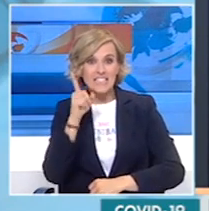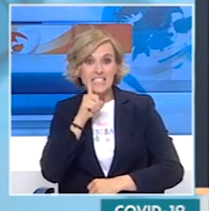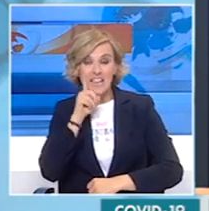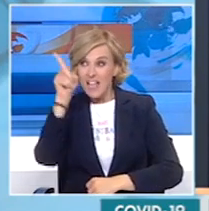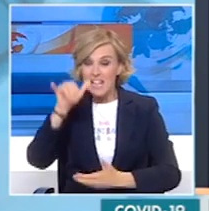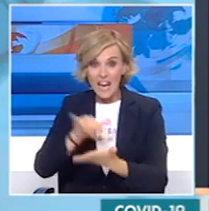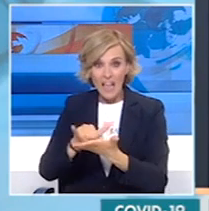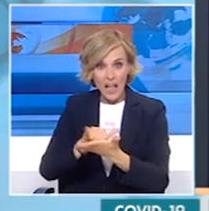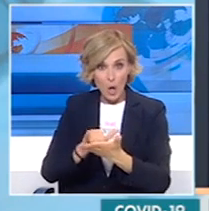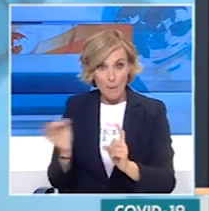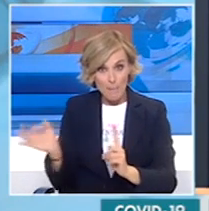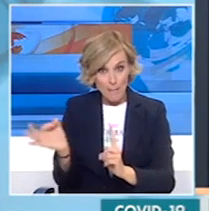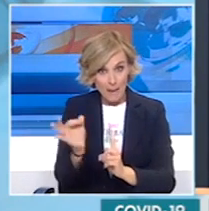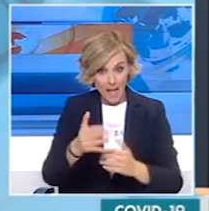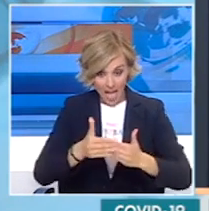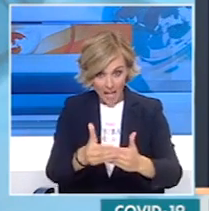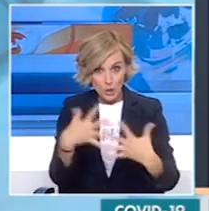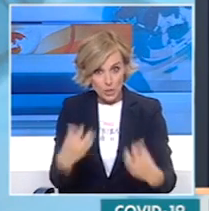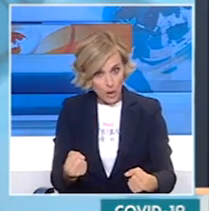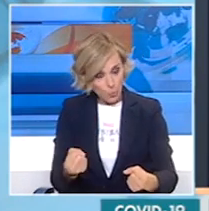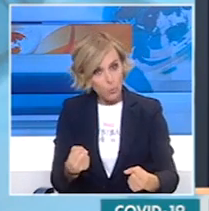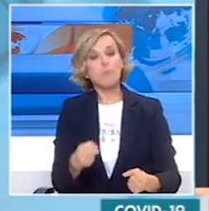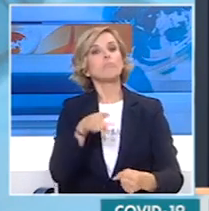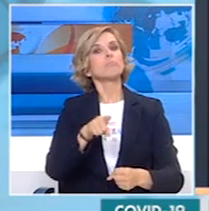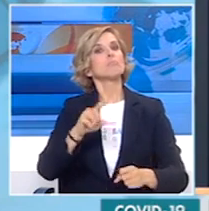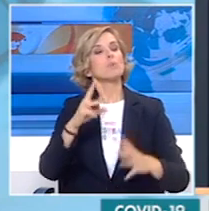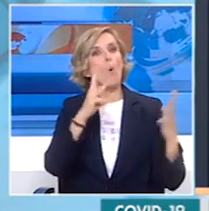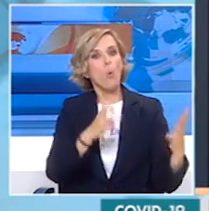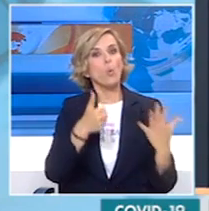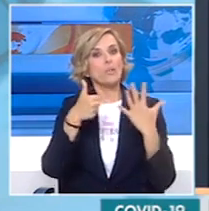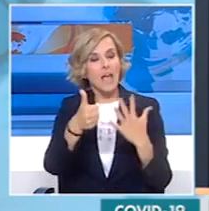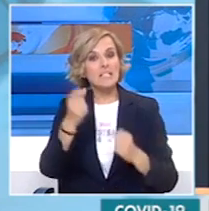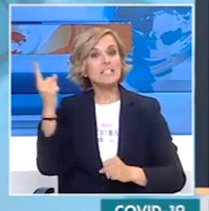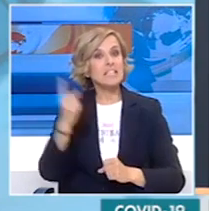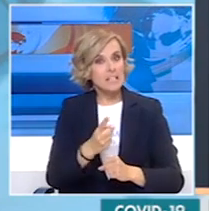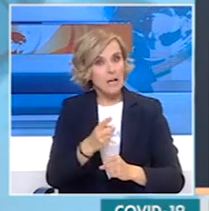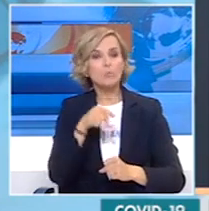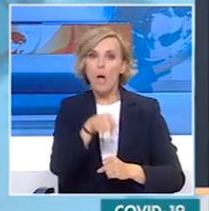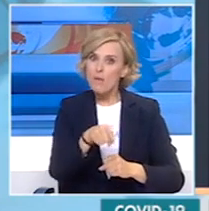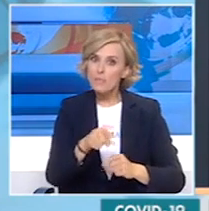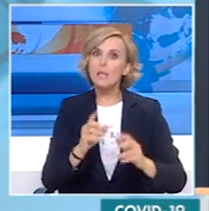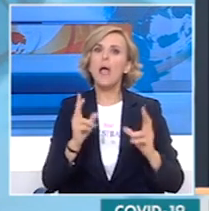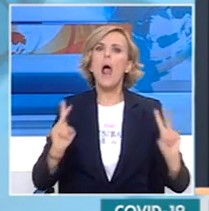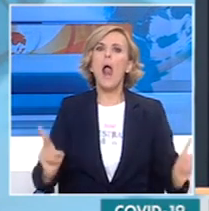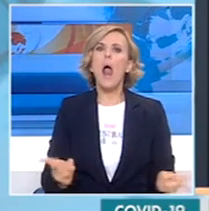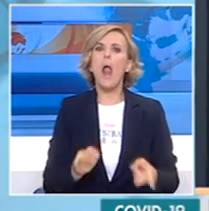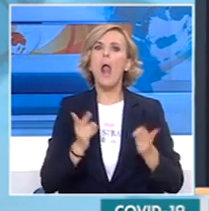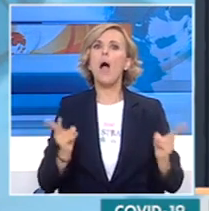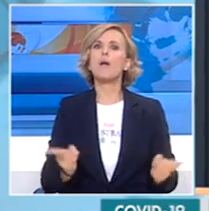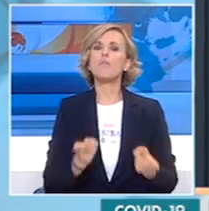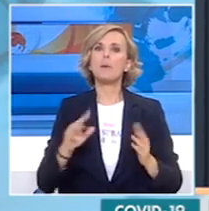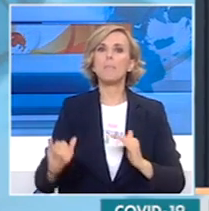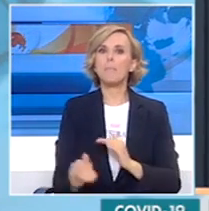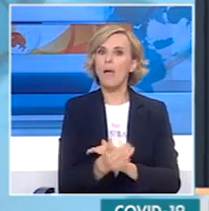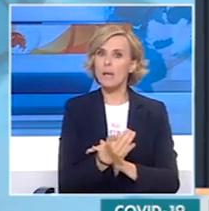Νέα Υόρκη δημοσιεύτηκε πολύ πρόσφατα. Το 86% των συμμετεχόντων στη μελέτη παρουσίασαν την πολύ ήπια μορφή της νόσου.